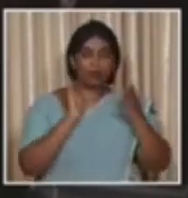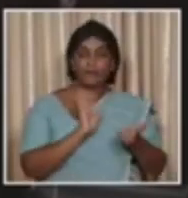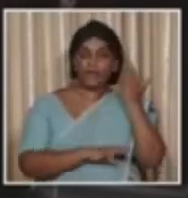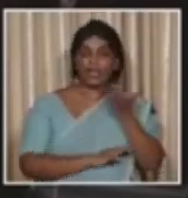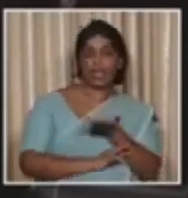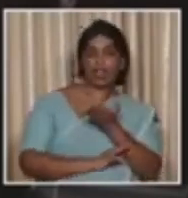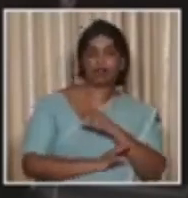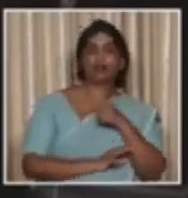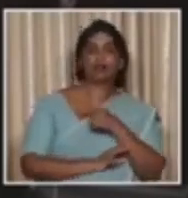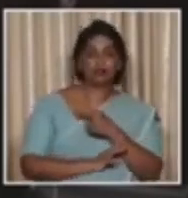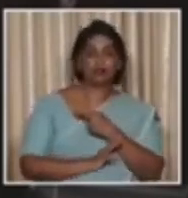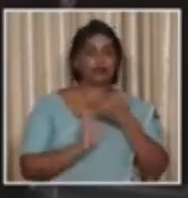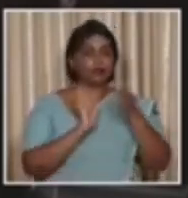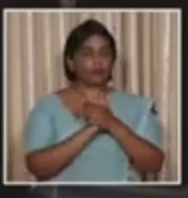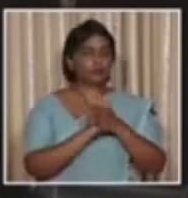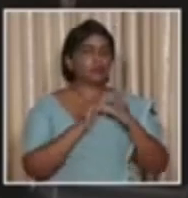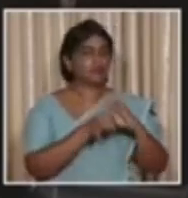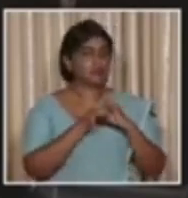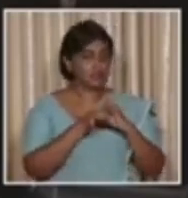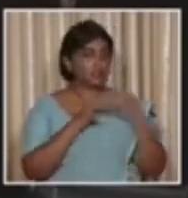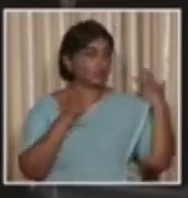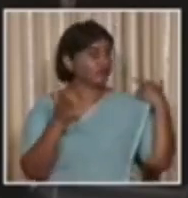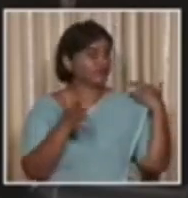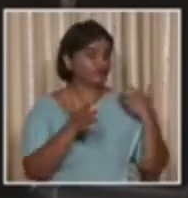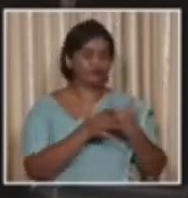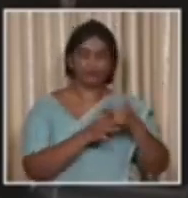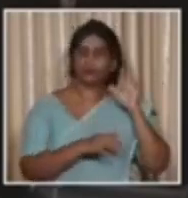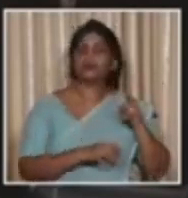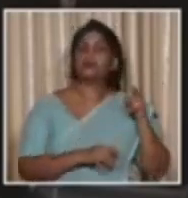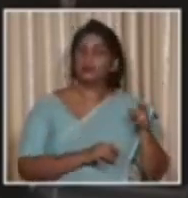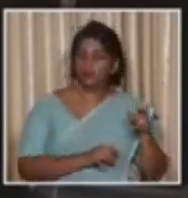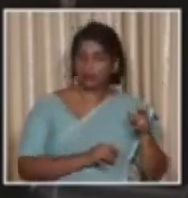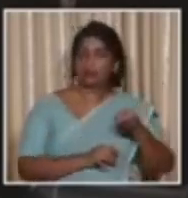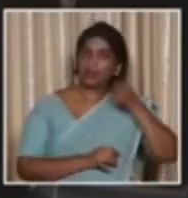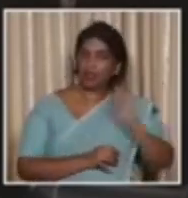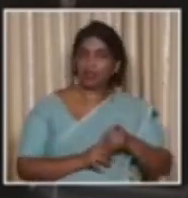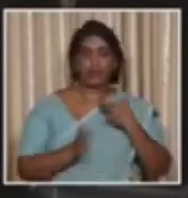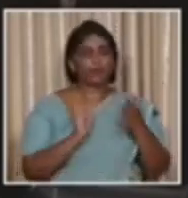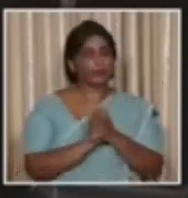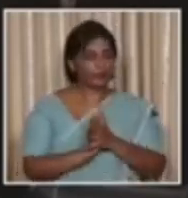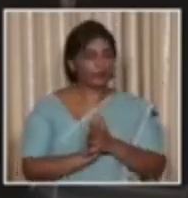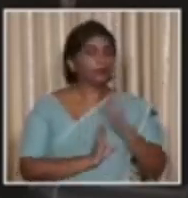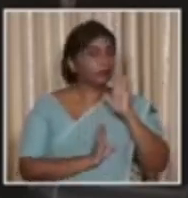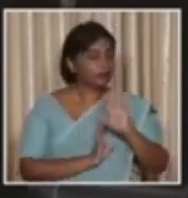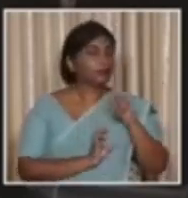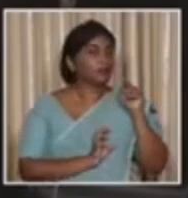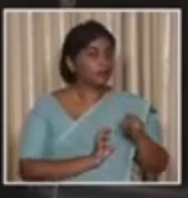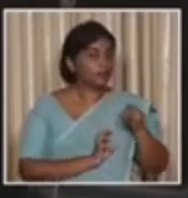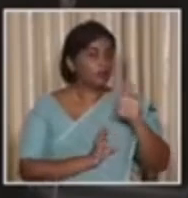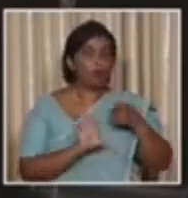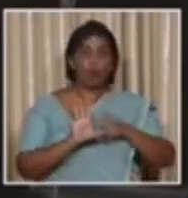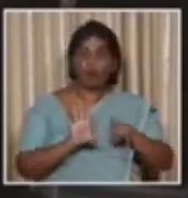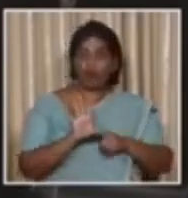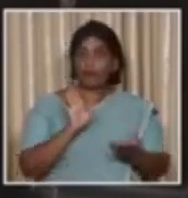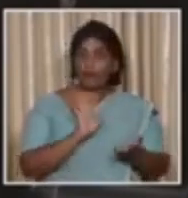ඉල්ලුම තියෙන්නේ. ඒ අපේ අයත් එක්ක තියෙන සම්බන්ධතාවය සහ දීර්ඝකාලීනව තිබිච්ච මේ එකඟතාවයන් එක්ක. එතකොට මේ අයගේ පුහුණුව